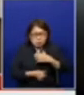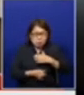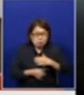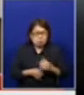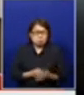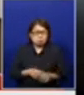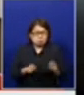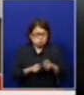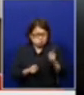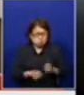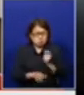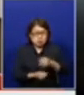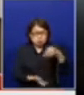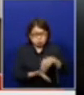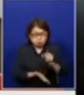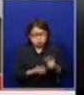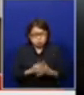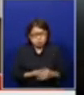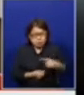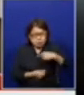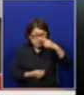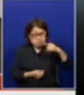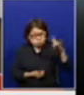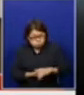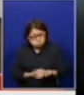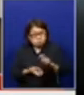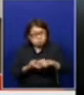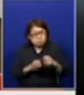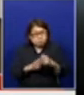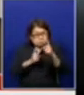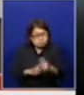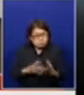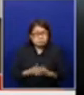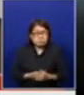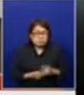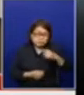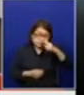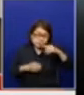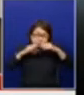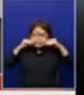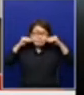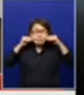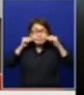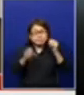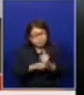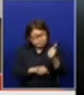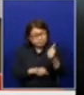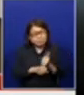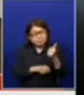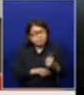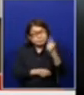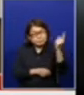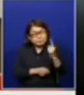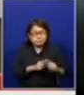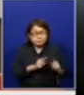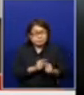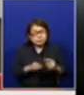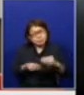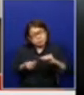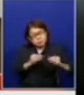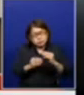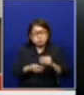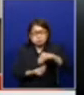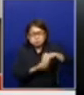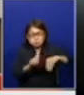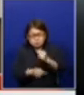เพราะมาเมืองไทยปลอดภัยใครก็อยากบินมายิ้มสมายเมืองไทยขายได้ท่องเที่ยวก็ให้ไปบ้าง แต่จริงๆ